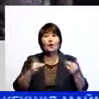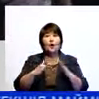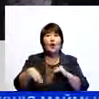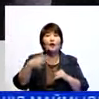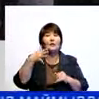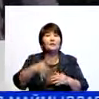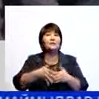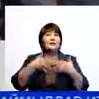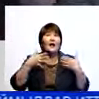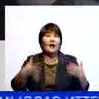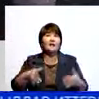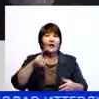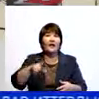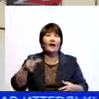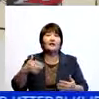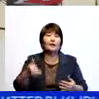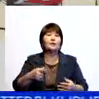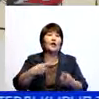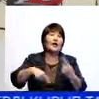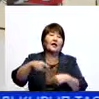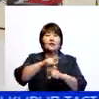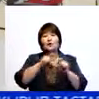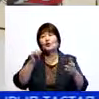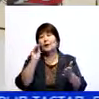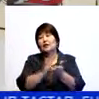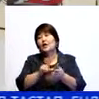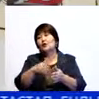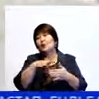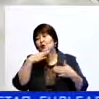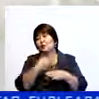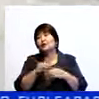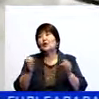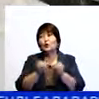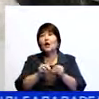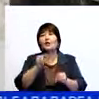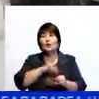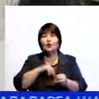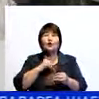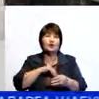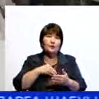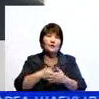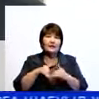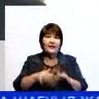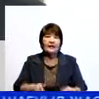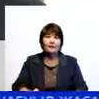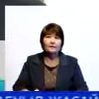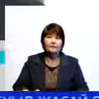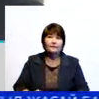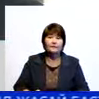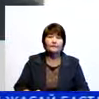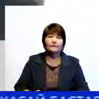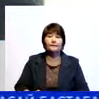ауданда 5000-нан астам адамның үстінде кәсіпкерлік субъекті тіркелді. Соның басым бөлігі тұрақты түрде жұмыс істейді.